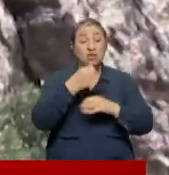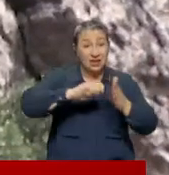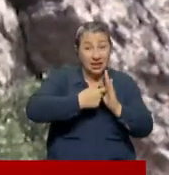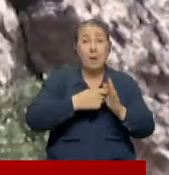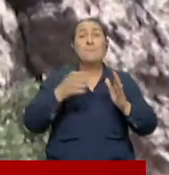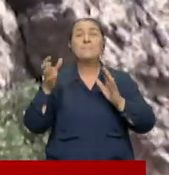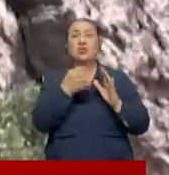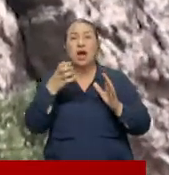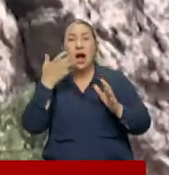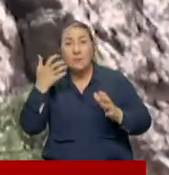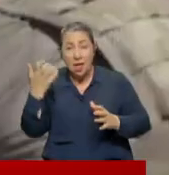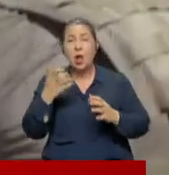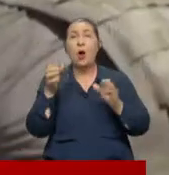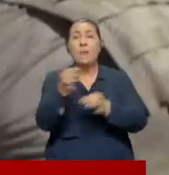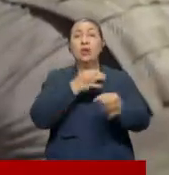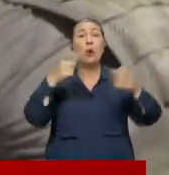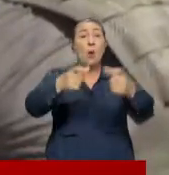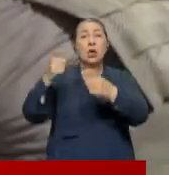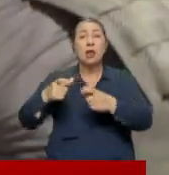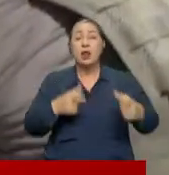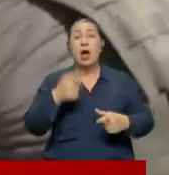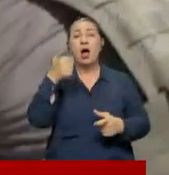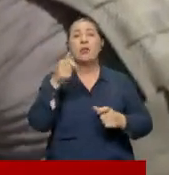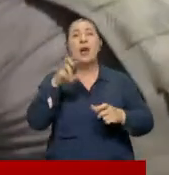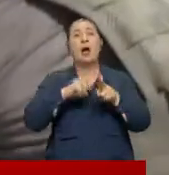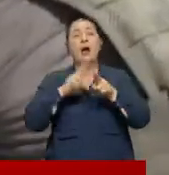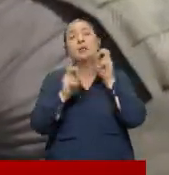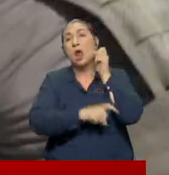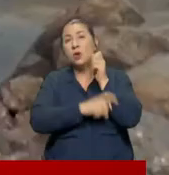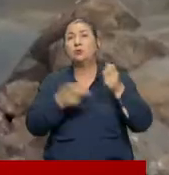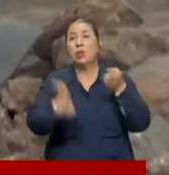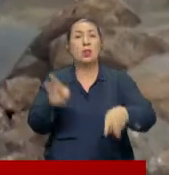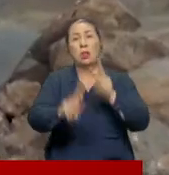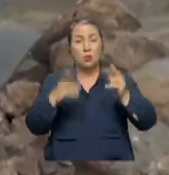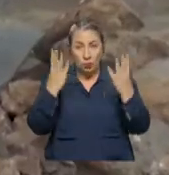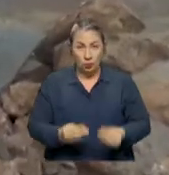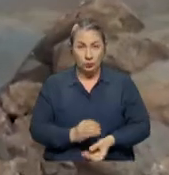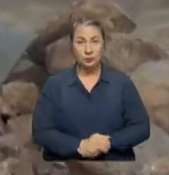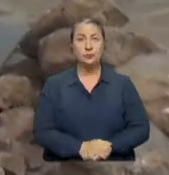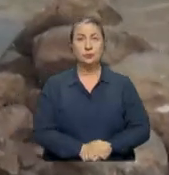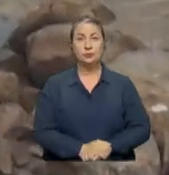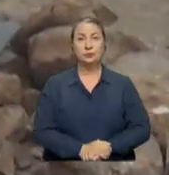Pençe Kaplan operasyon bölgelerinde ise 6 PKK'lı terörist etkisiz hale getirildi.